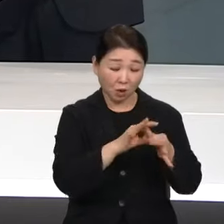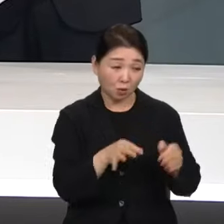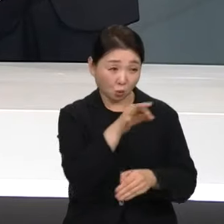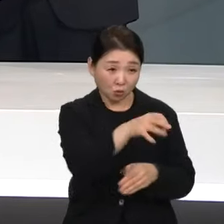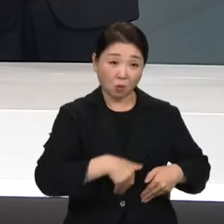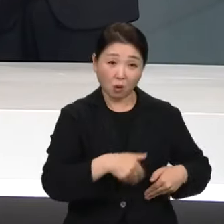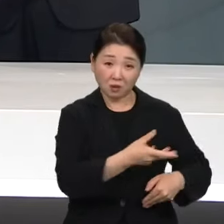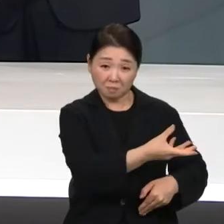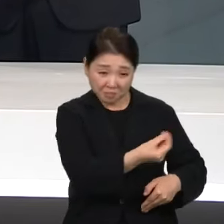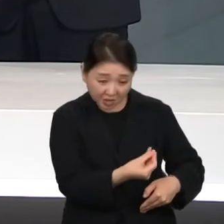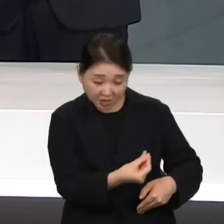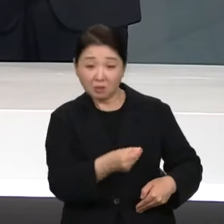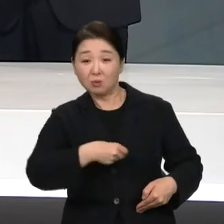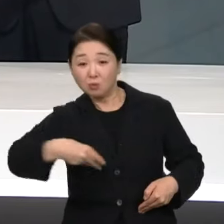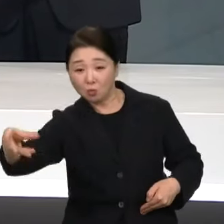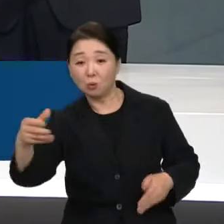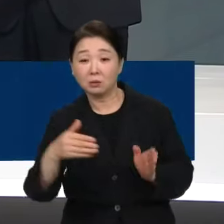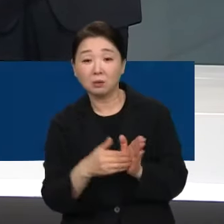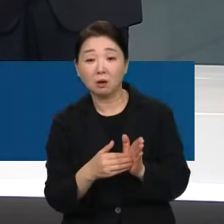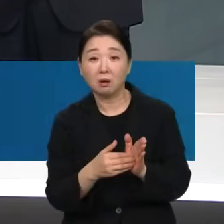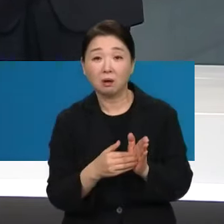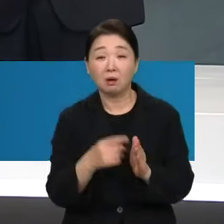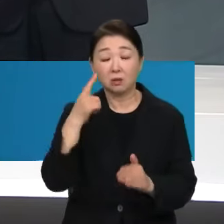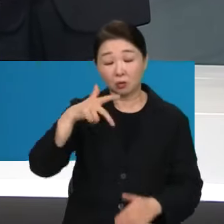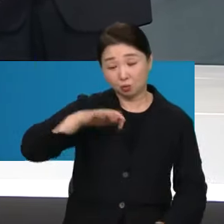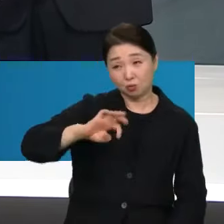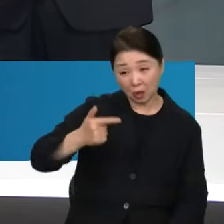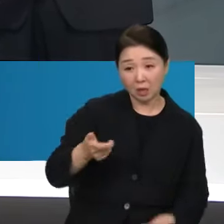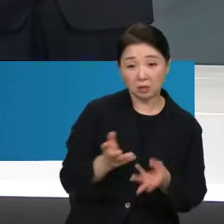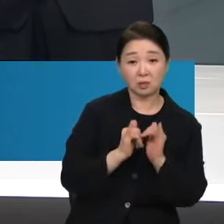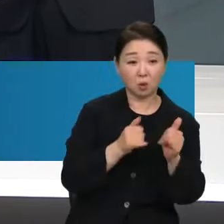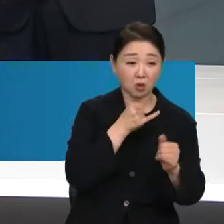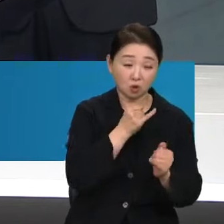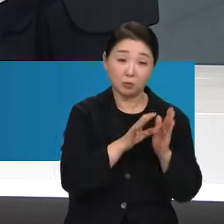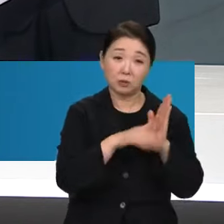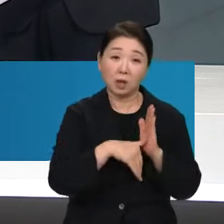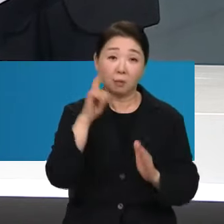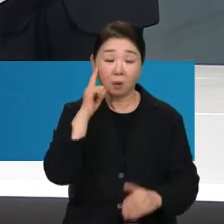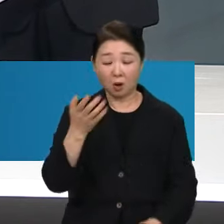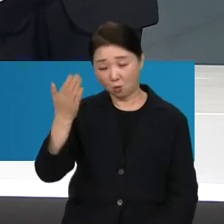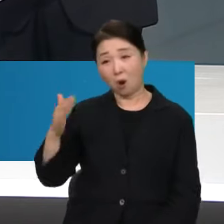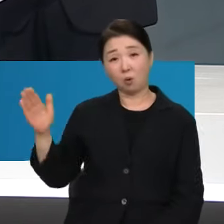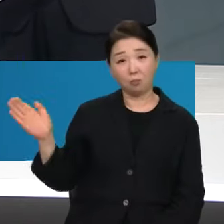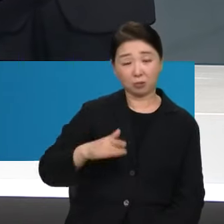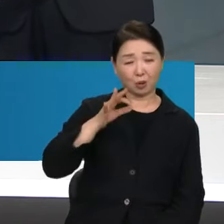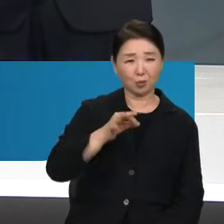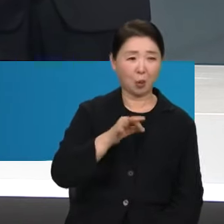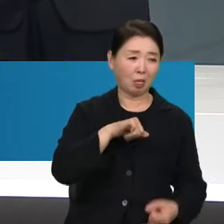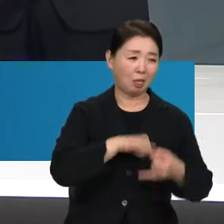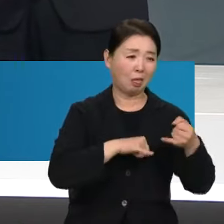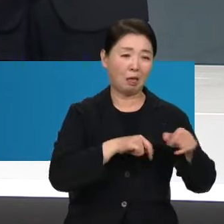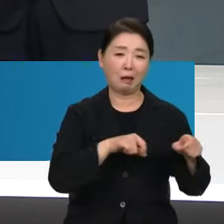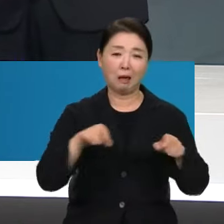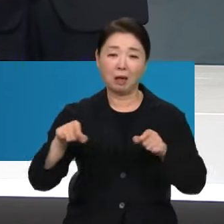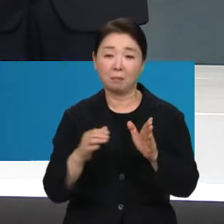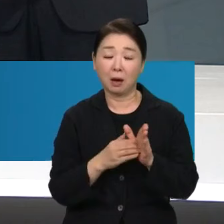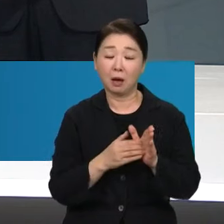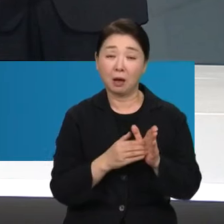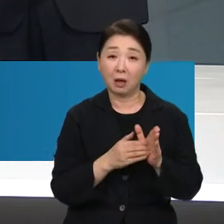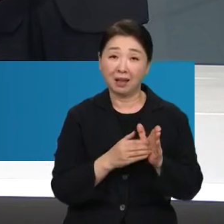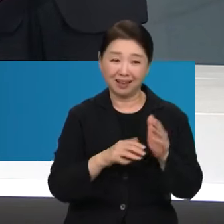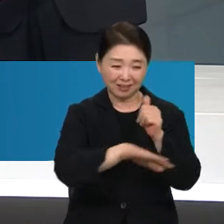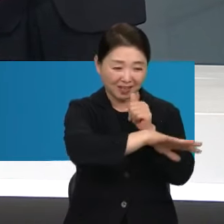썼습니다. JTBC 취재에 응한 전직 Q10 직원 역시 Q10이 과거부터 정산을 미루면서 계열사 간